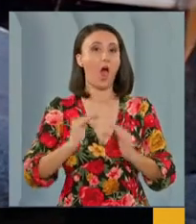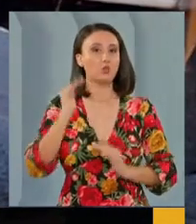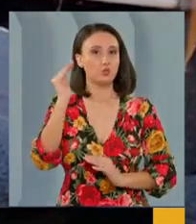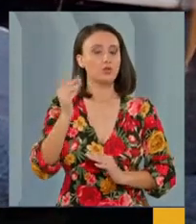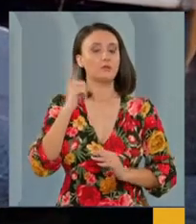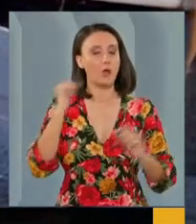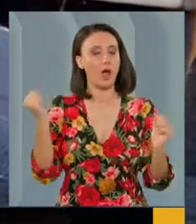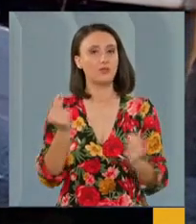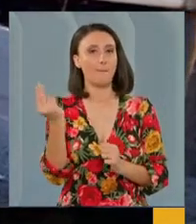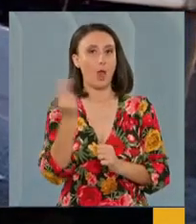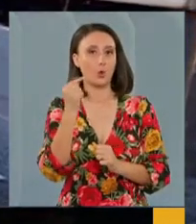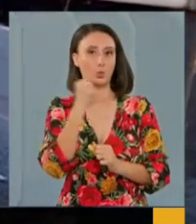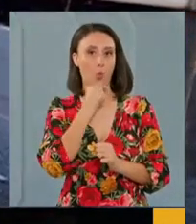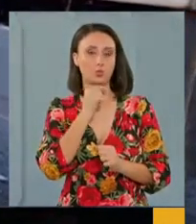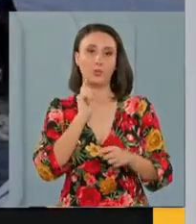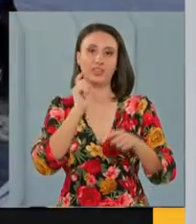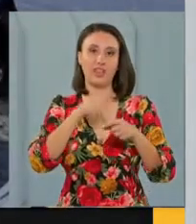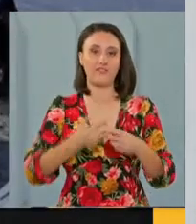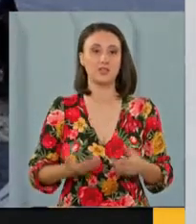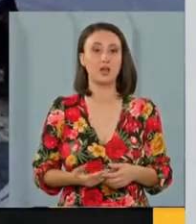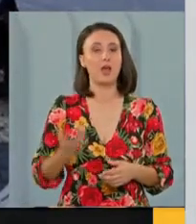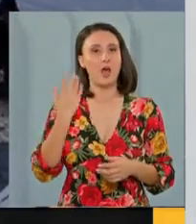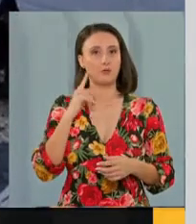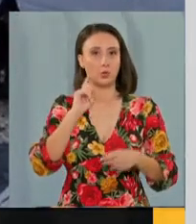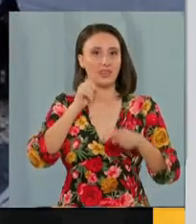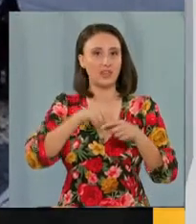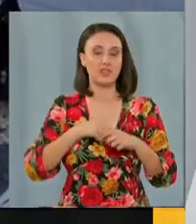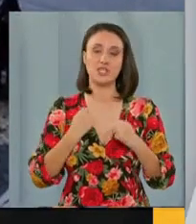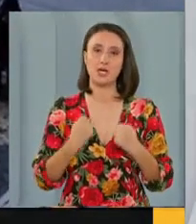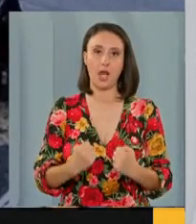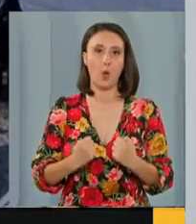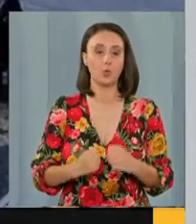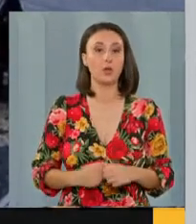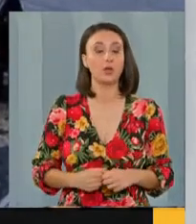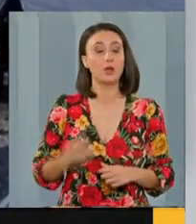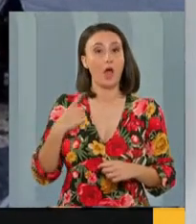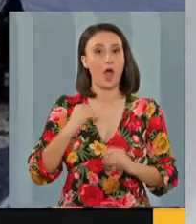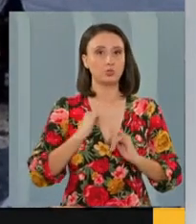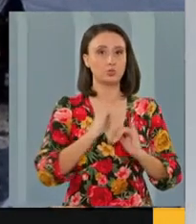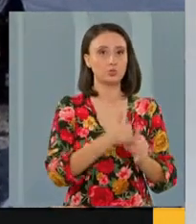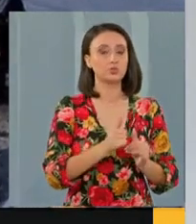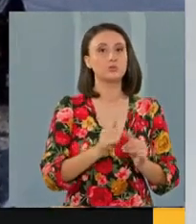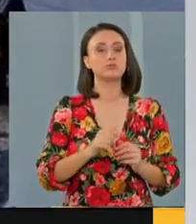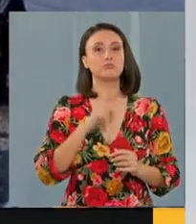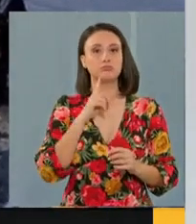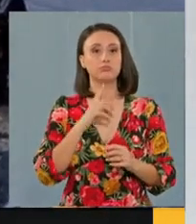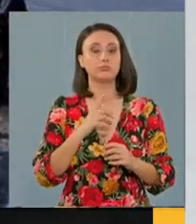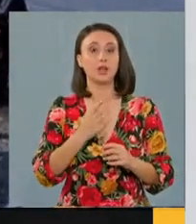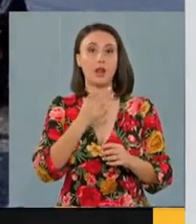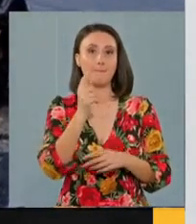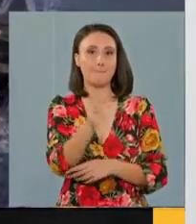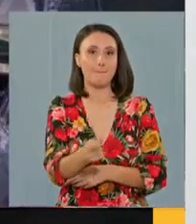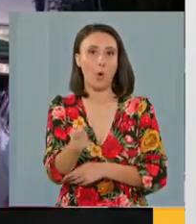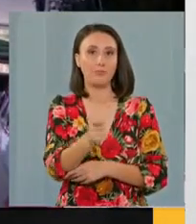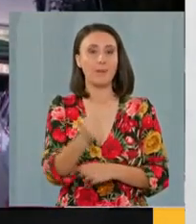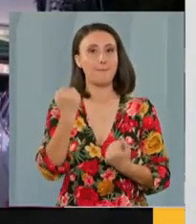A fost activat și planul roșu de intervenție. A fost o intervenție destul de complexă. Au fost deplasate de la